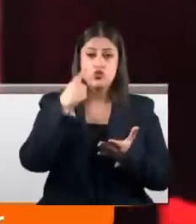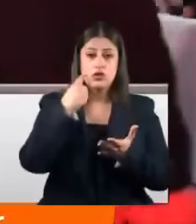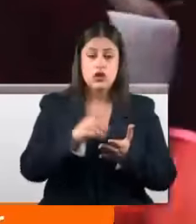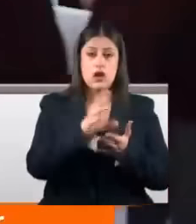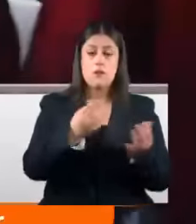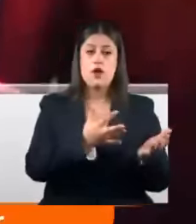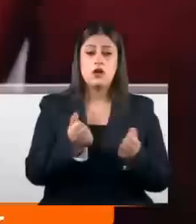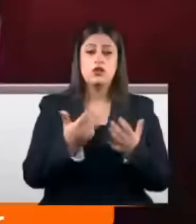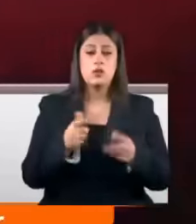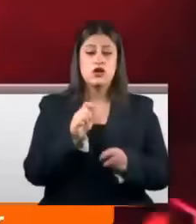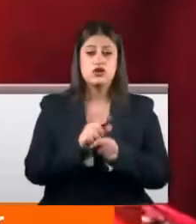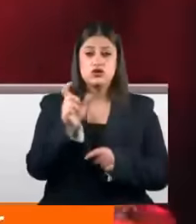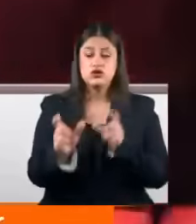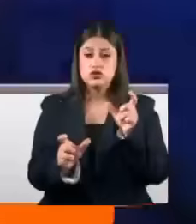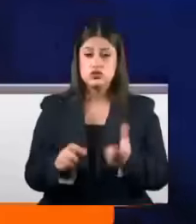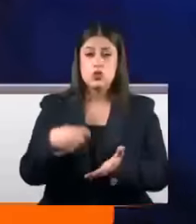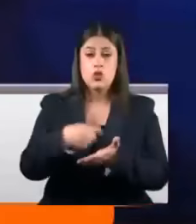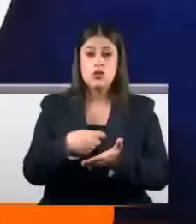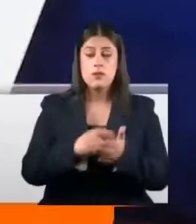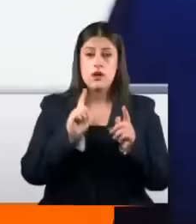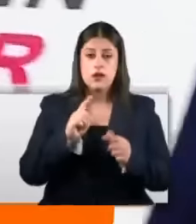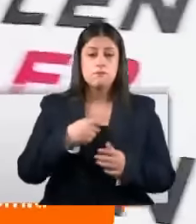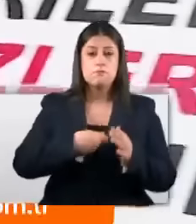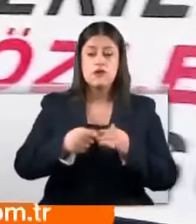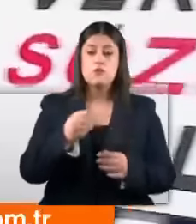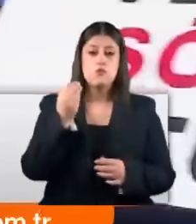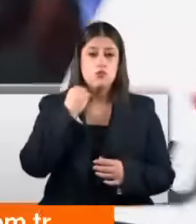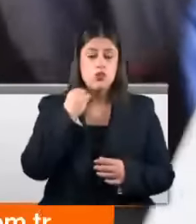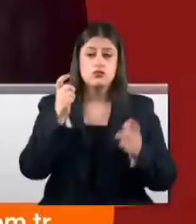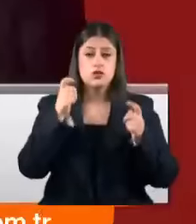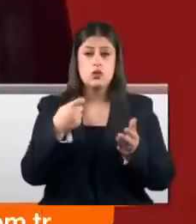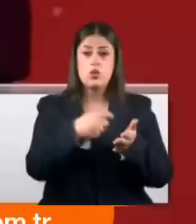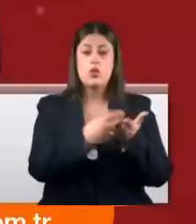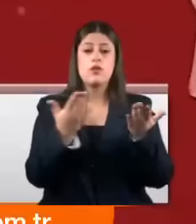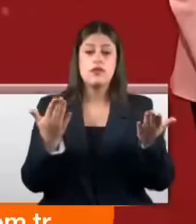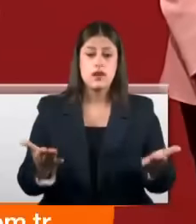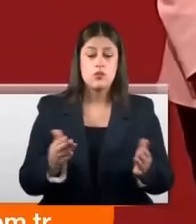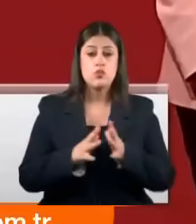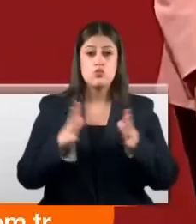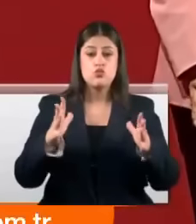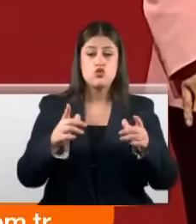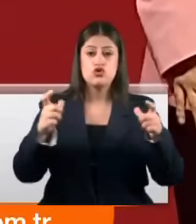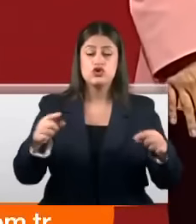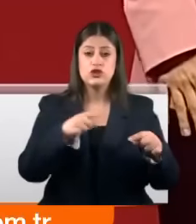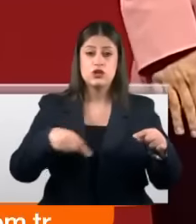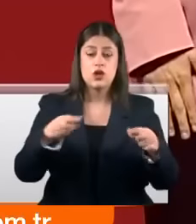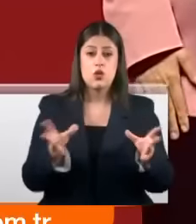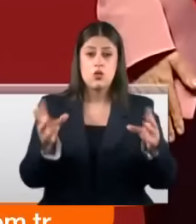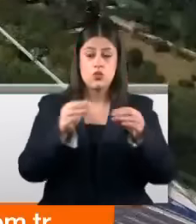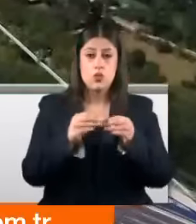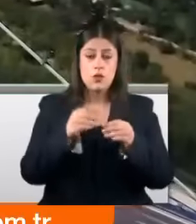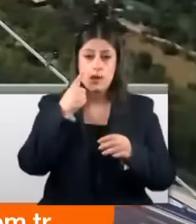ama işçilerin ödenmesi gereken prim borçları SGK'ya yatırılmadı. Büyük şehirlere aktarılan toplam